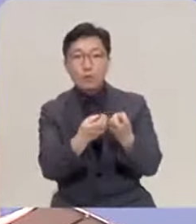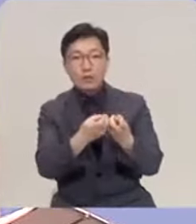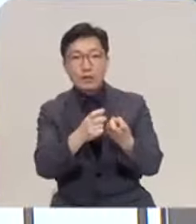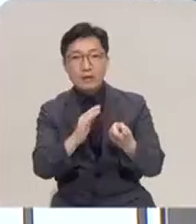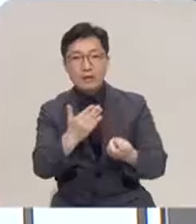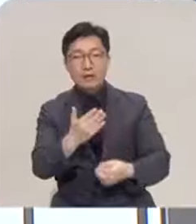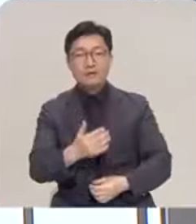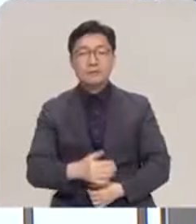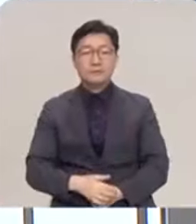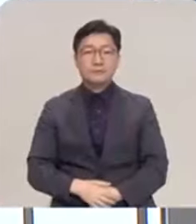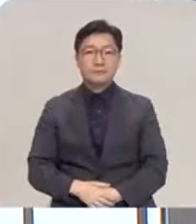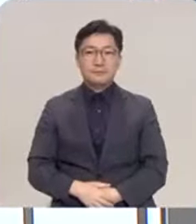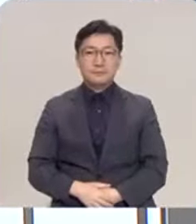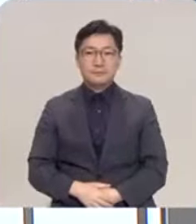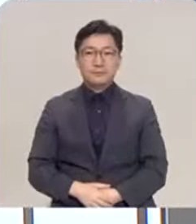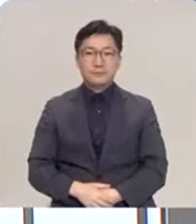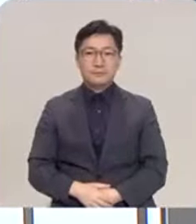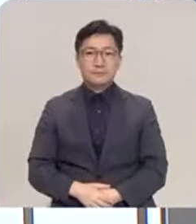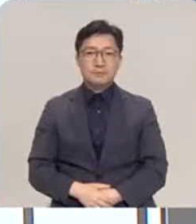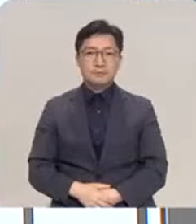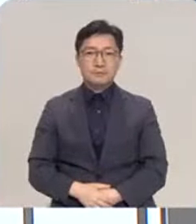KBS 뉴스 유진입니다